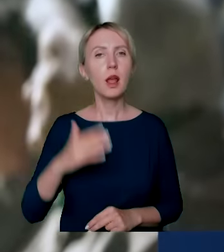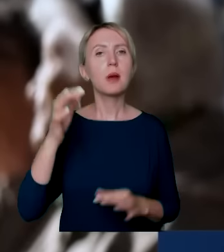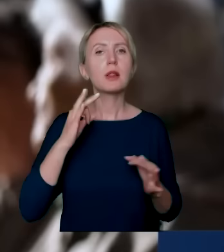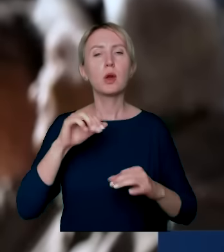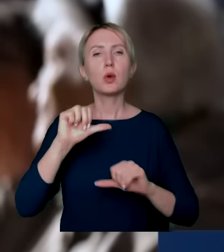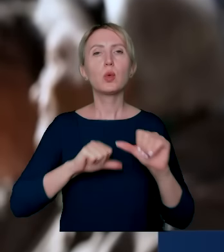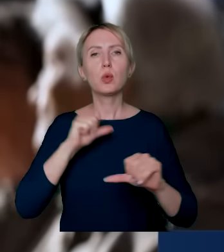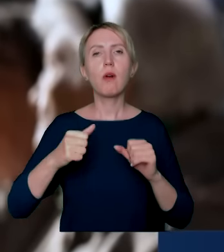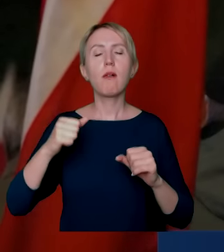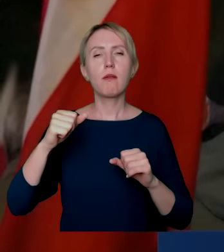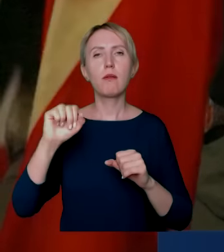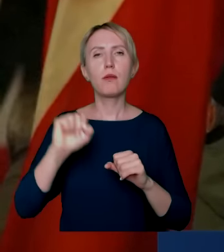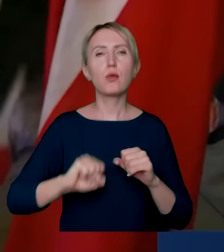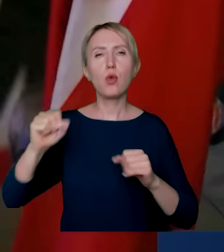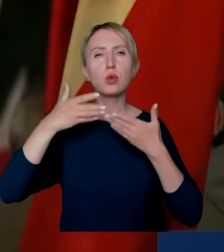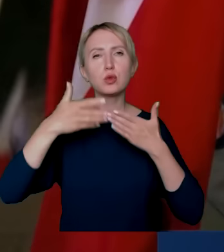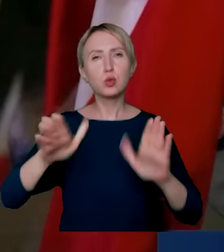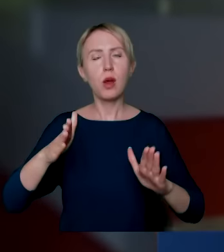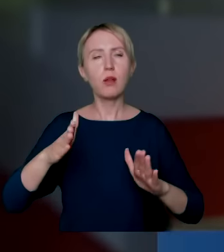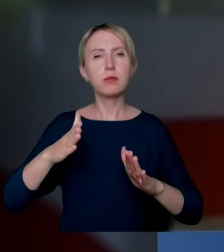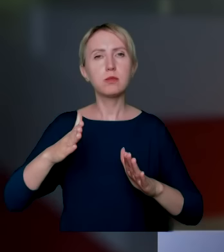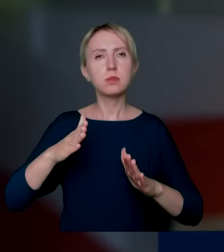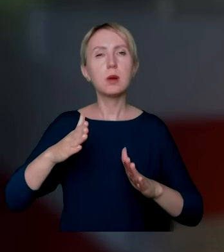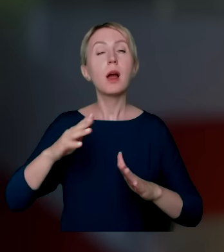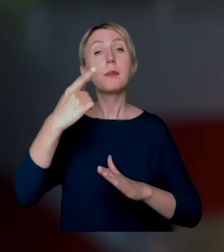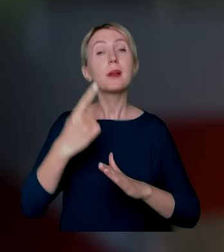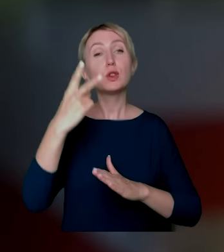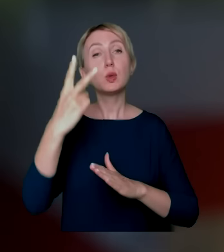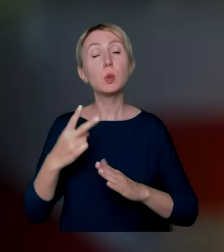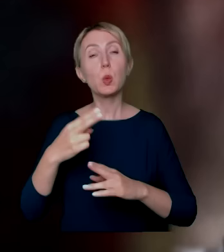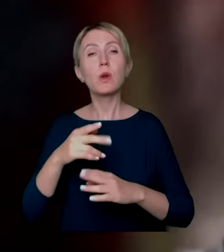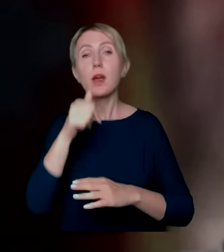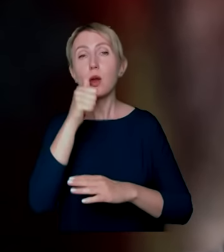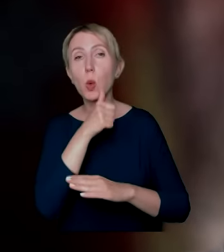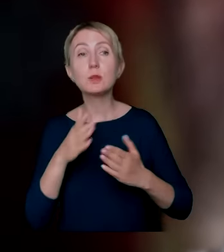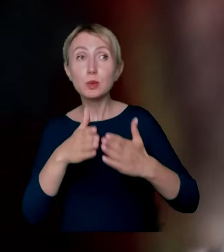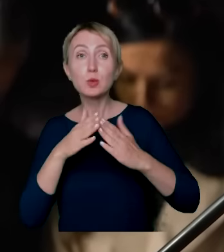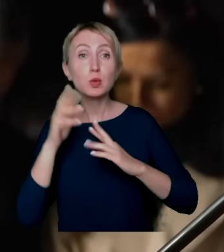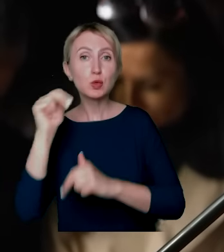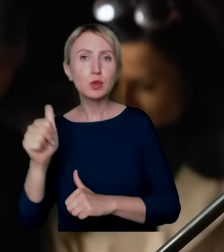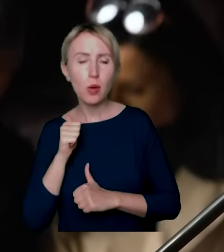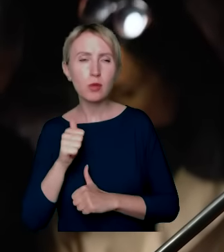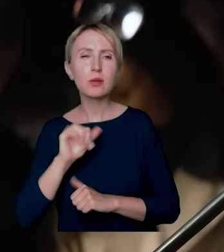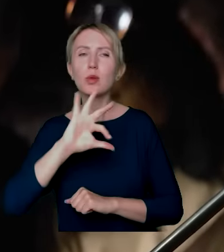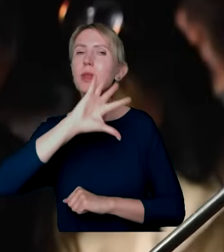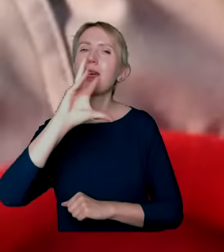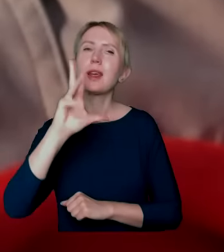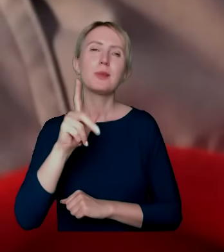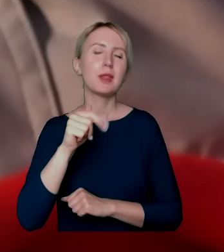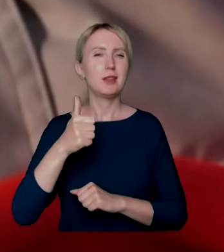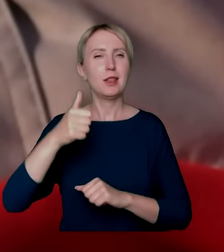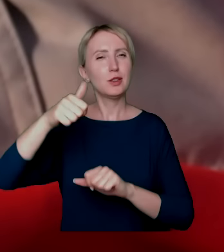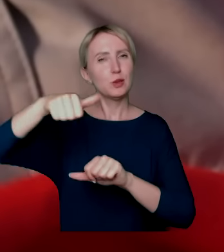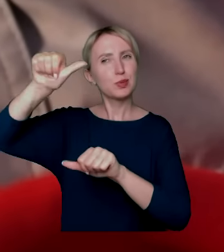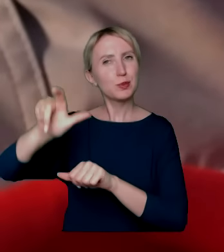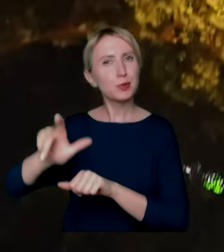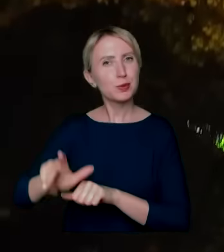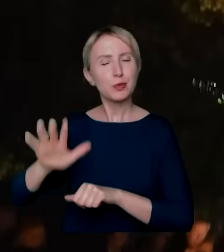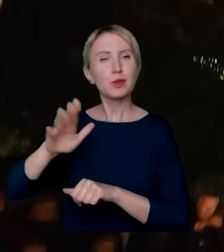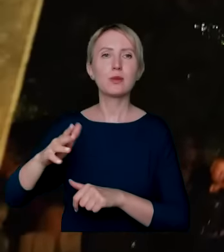pomnik poświęcony żołnierzom niezłomnym pierwszej i drugiej konspiracji znalazł się w pierwszej setce najpiękniejszych dzieł sztuki na świecie w zestawieniu Coda